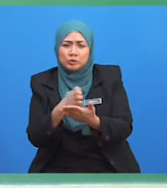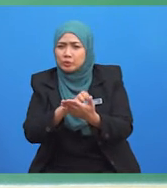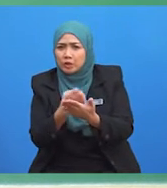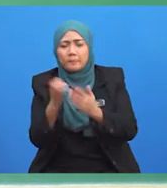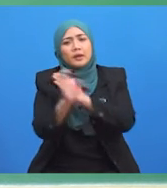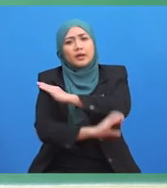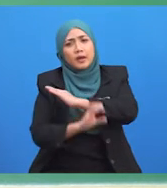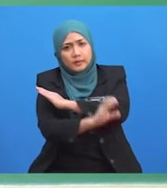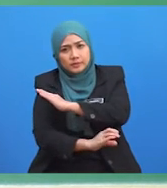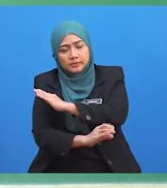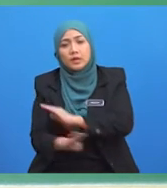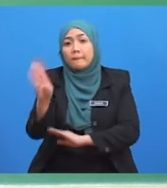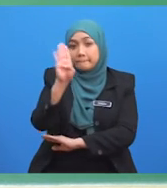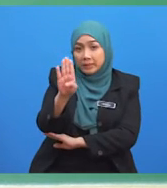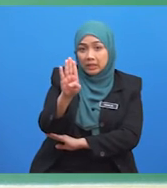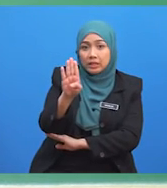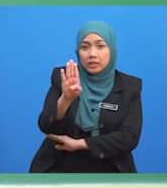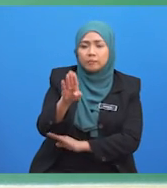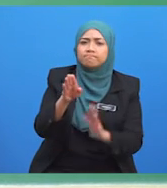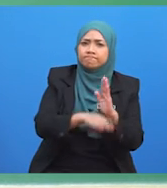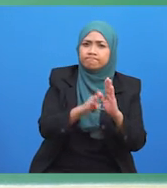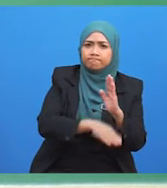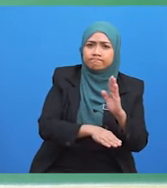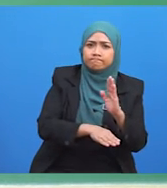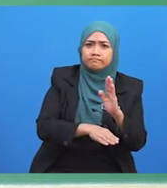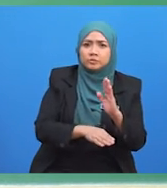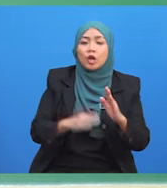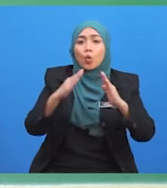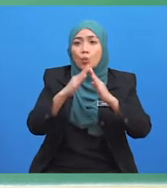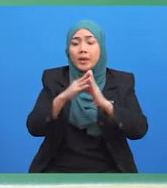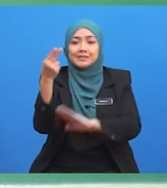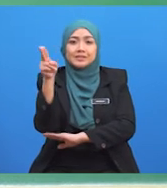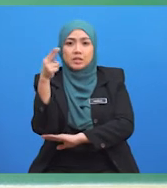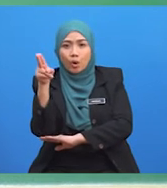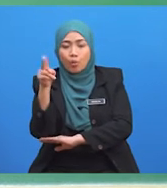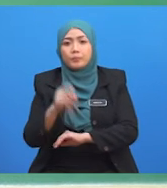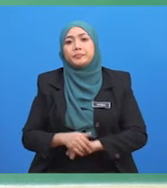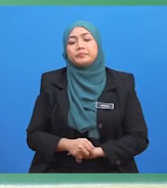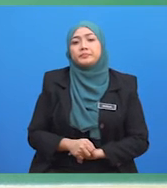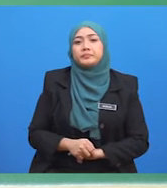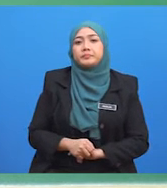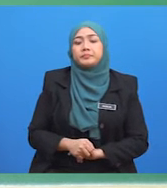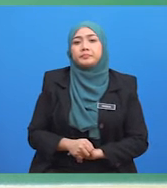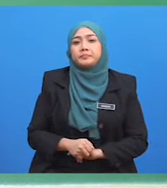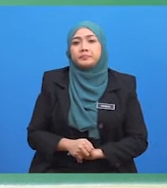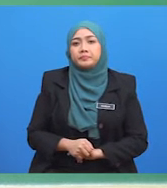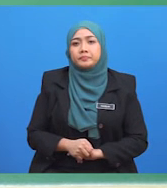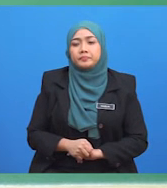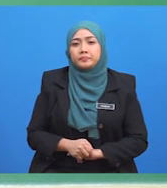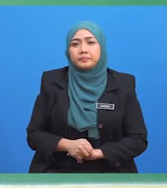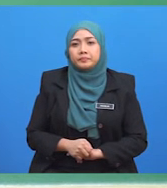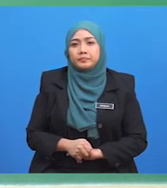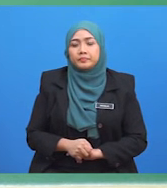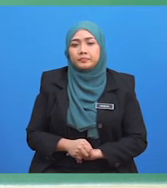negara, B. Mengurangkan kesan rumah hijau. Dah jawab? Kalau